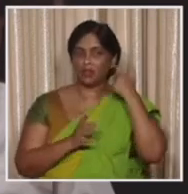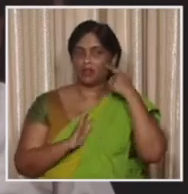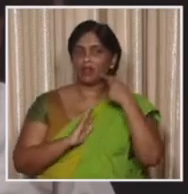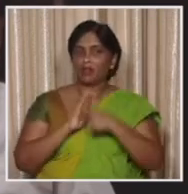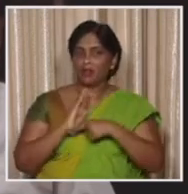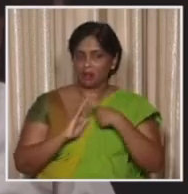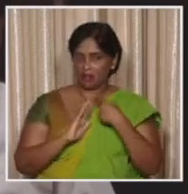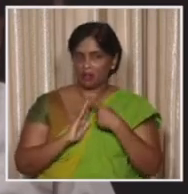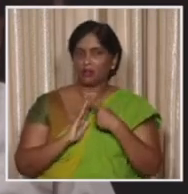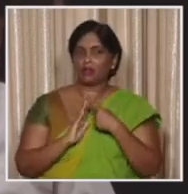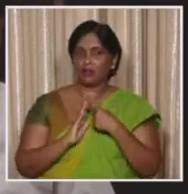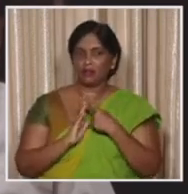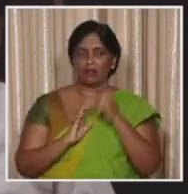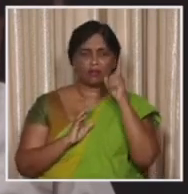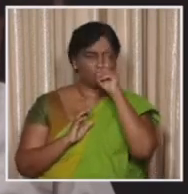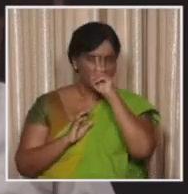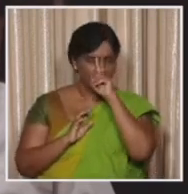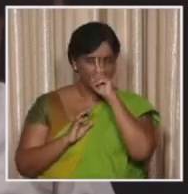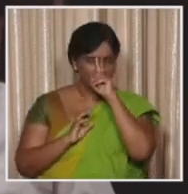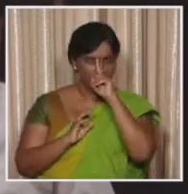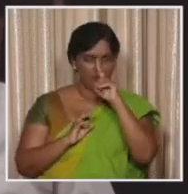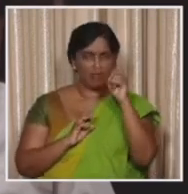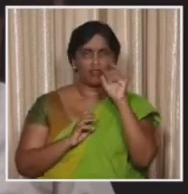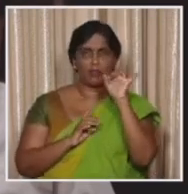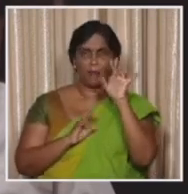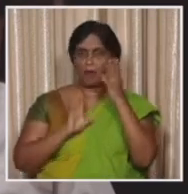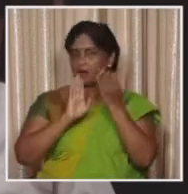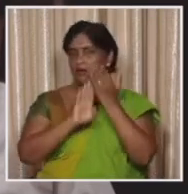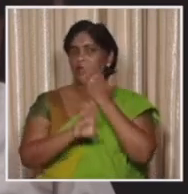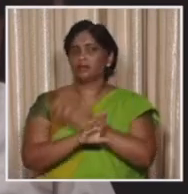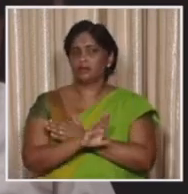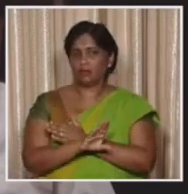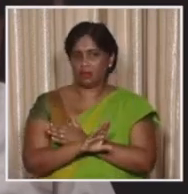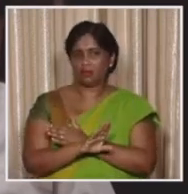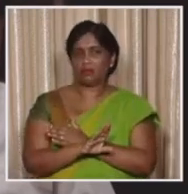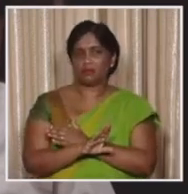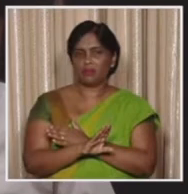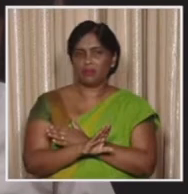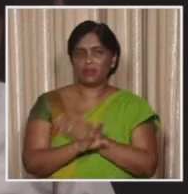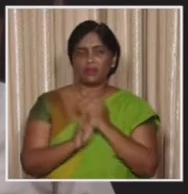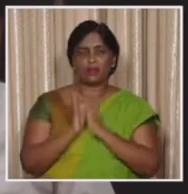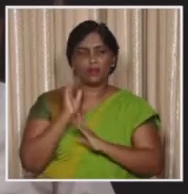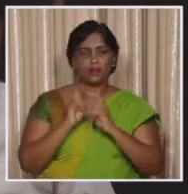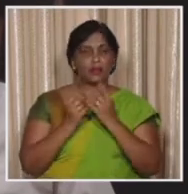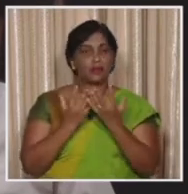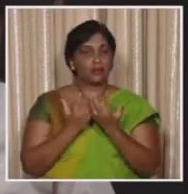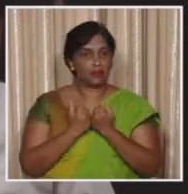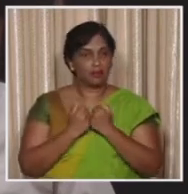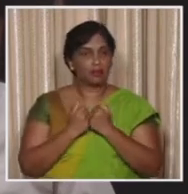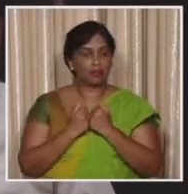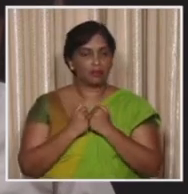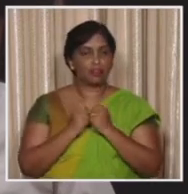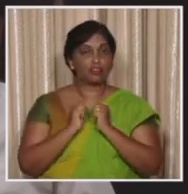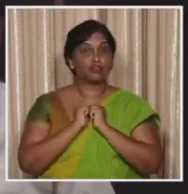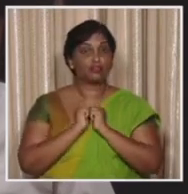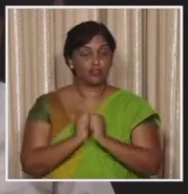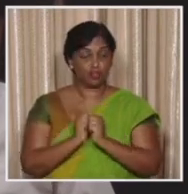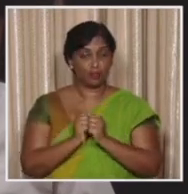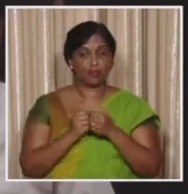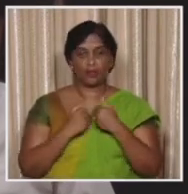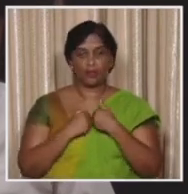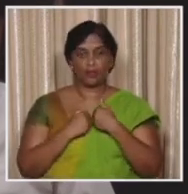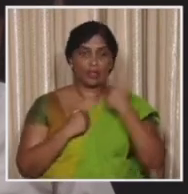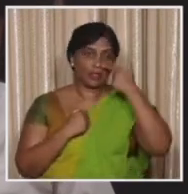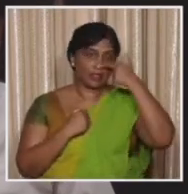ලංකාවේ මාස 15කට ඉස්සෙල්ලා අමාත්‍යාංශේ බාරගද්දි තිබුණ ජොබ් එක තමයි